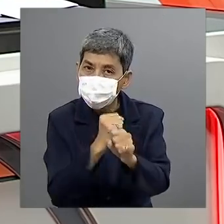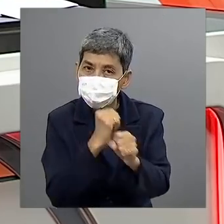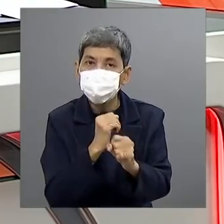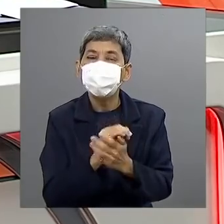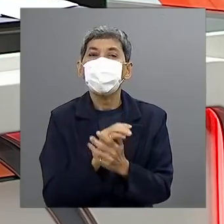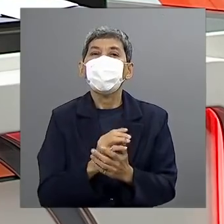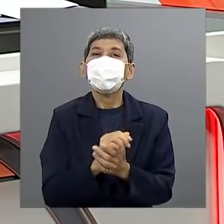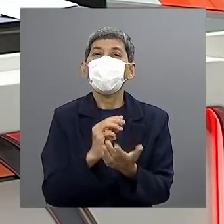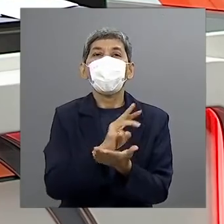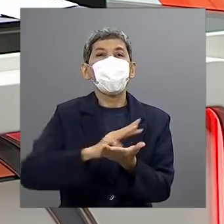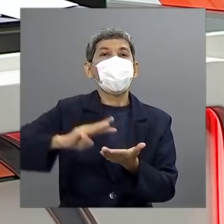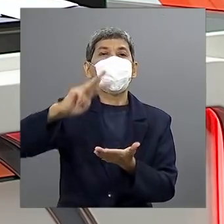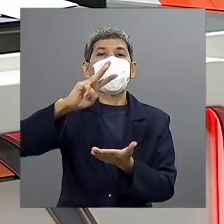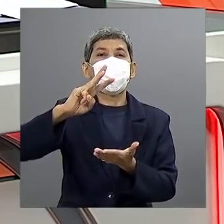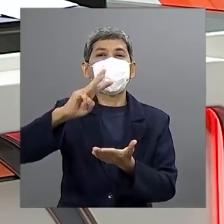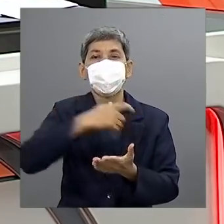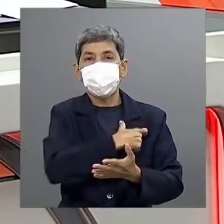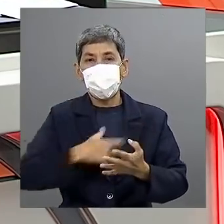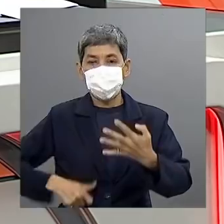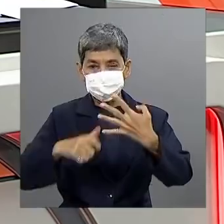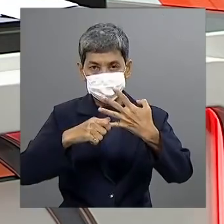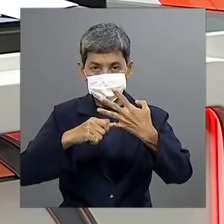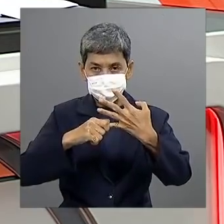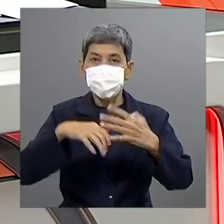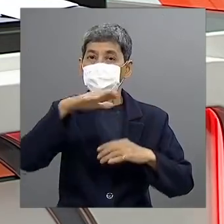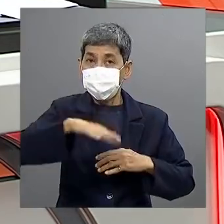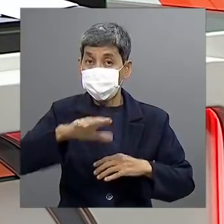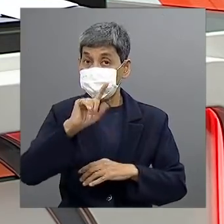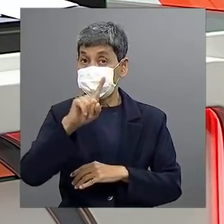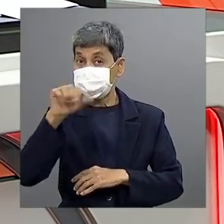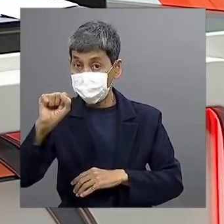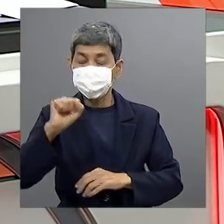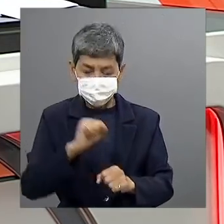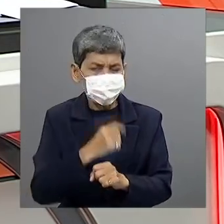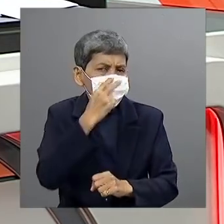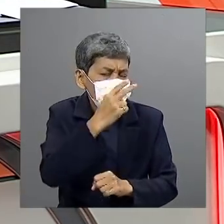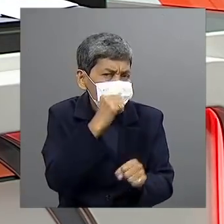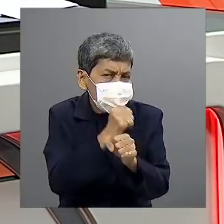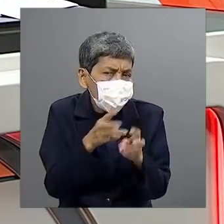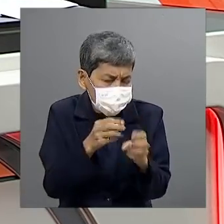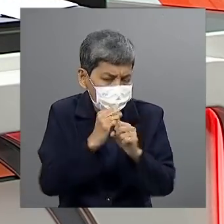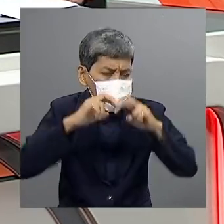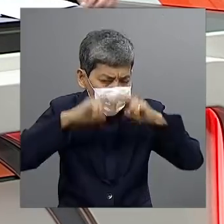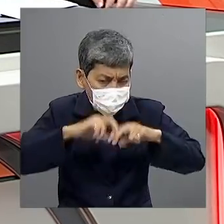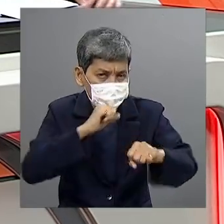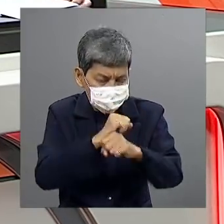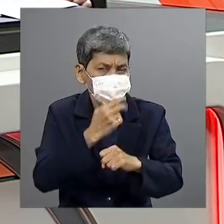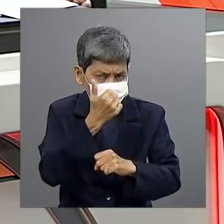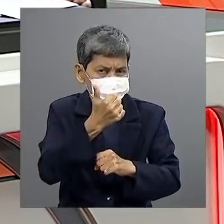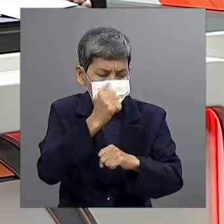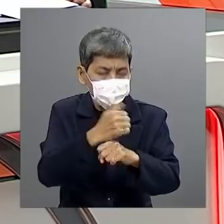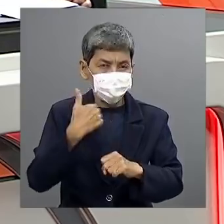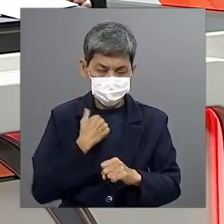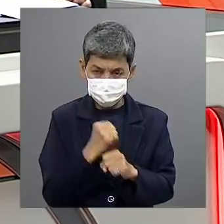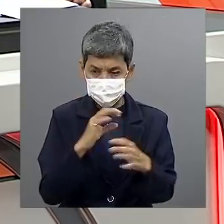าภรณ์ฉีดให้กับเด็กกว่า 100,000 คนนะคะก็คงจะเป็นอีกหนึ่งงานวิจัยที่น่าสนใจเพราะว่ามีผลต่อการตัดสิน